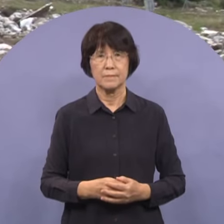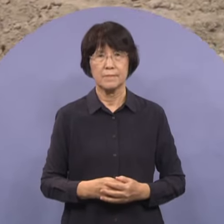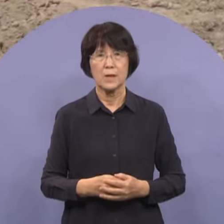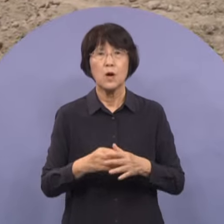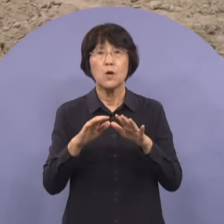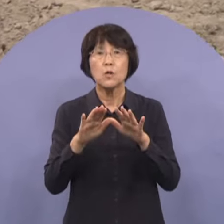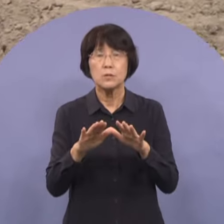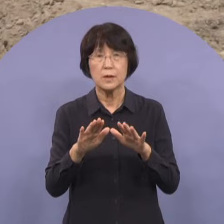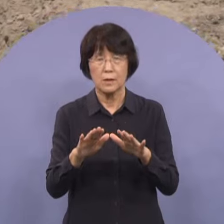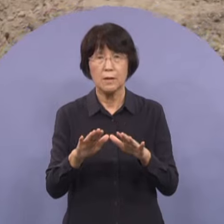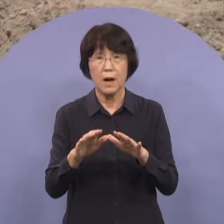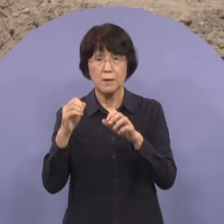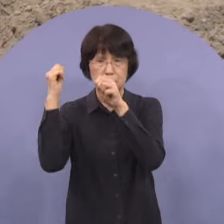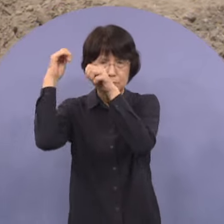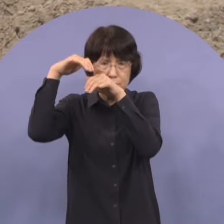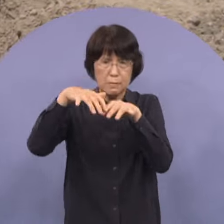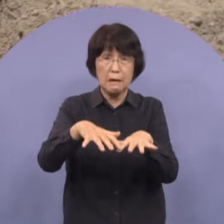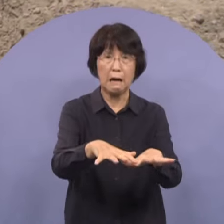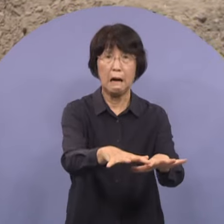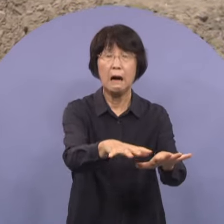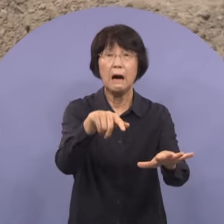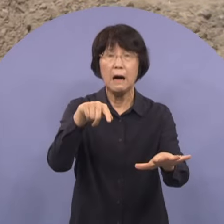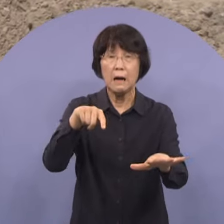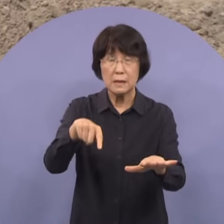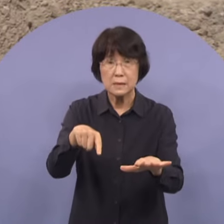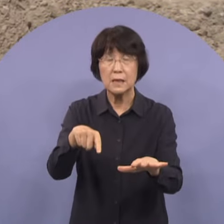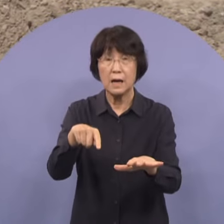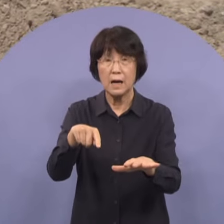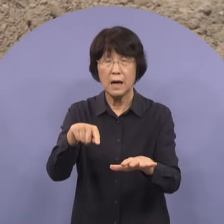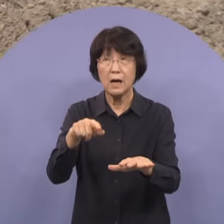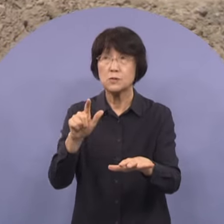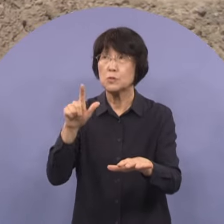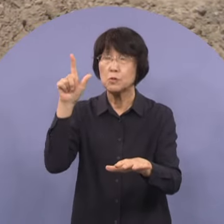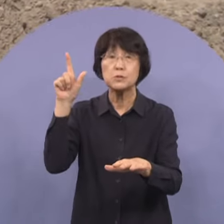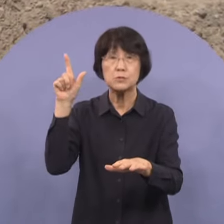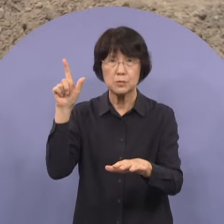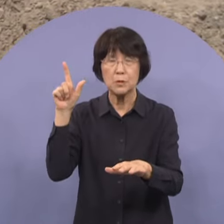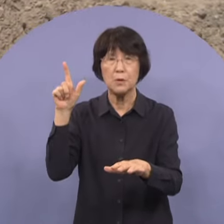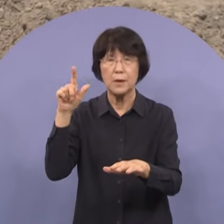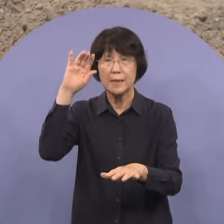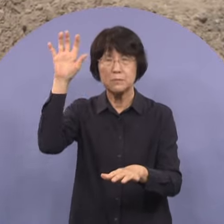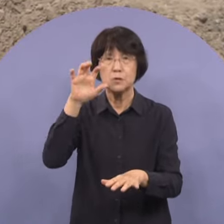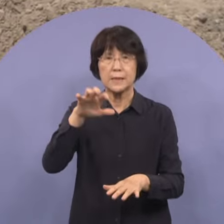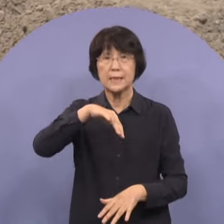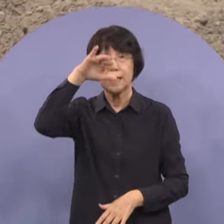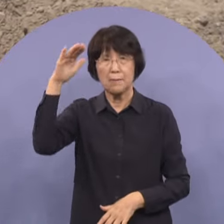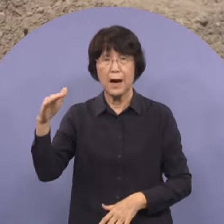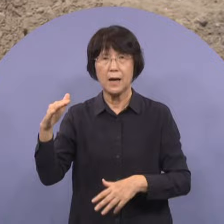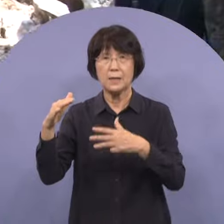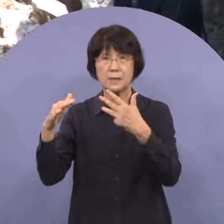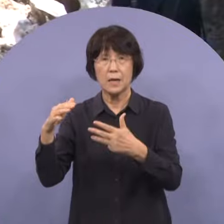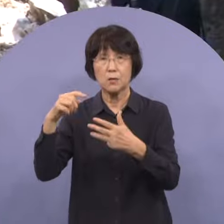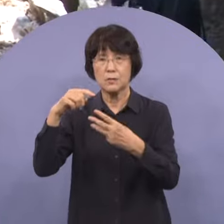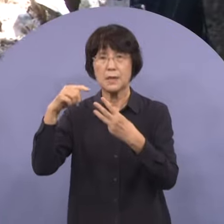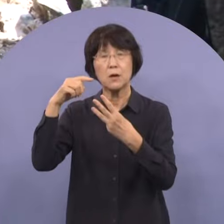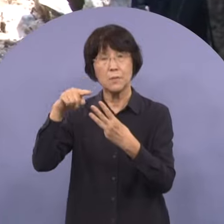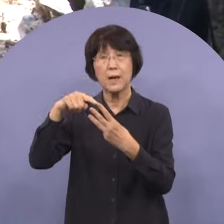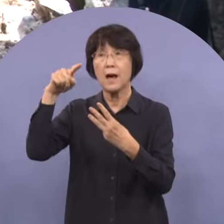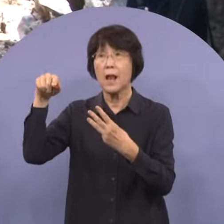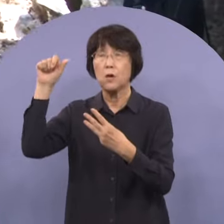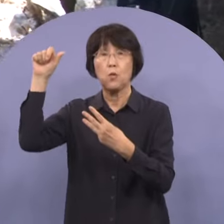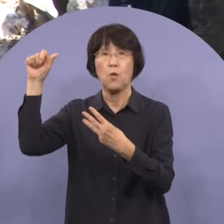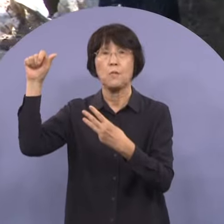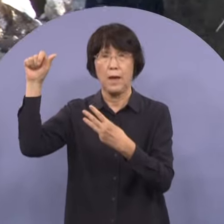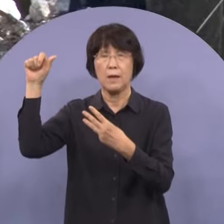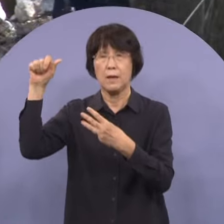この日は土砂が流出した勝山谷川の上流にあたる伊吹山3合目から5合目で